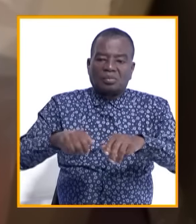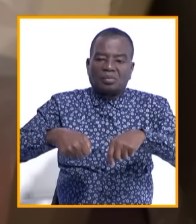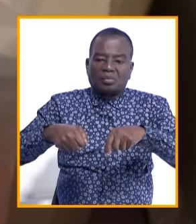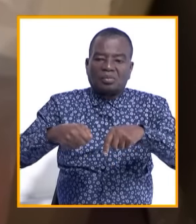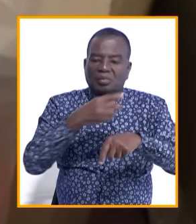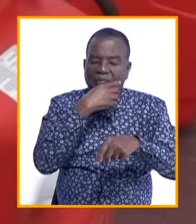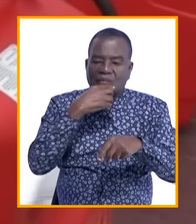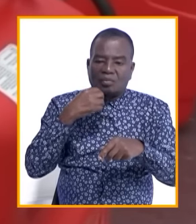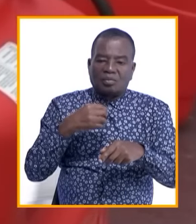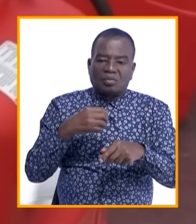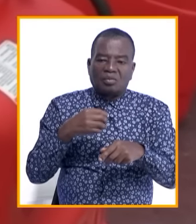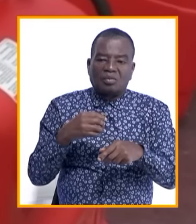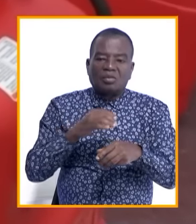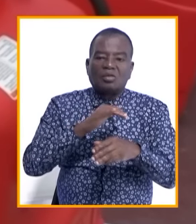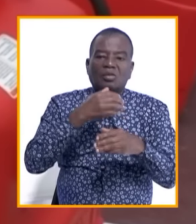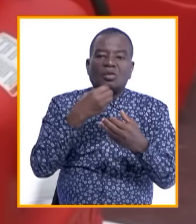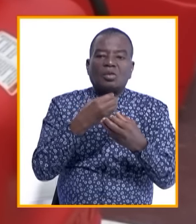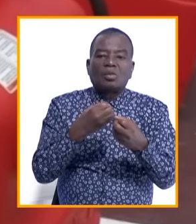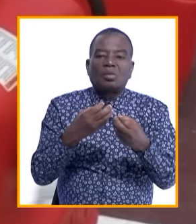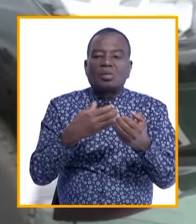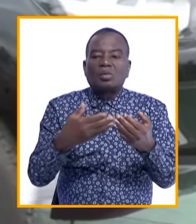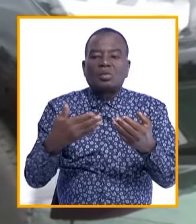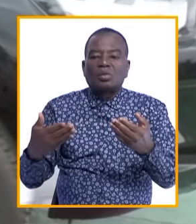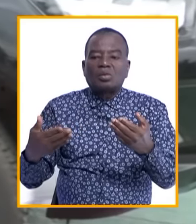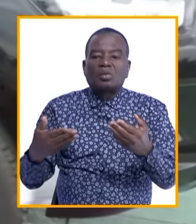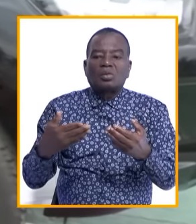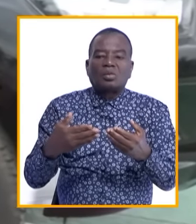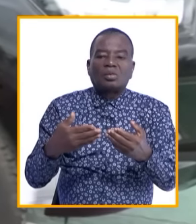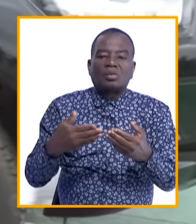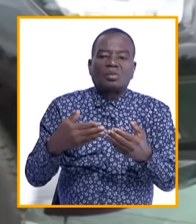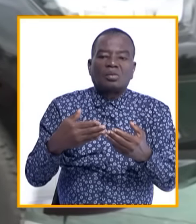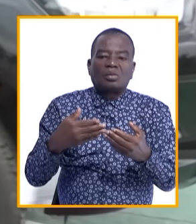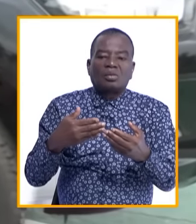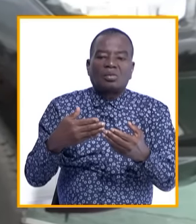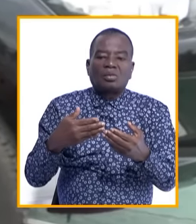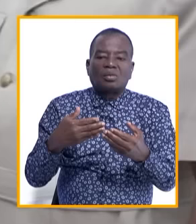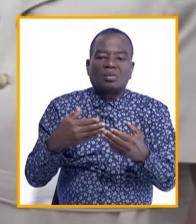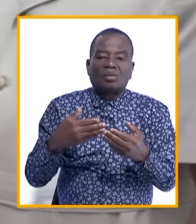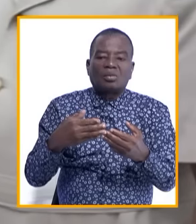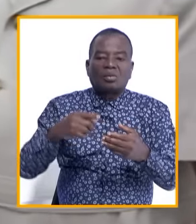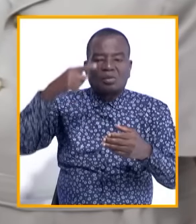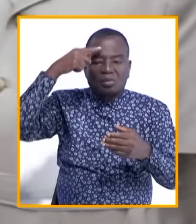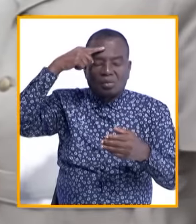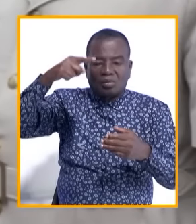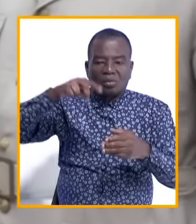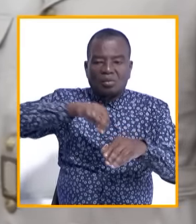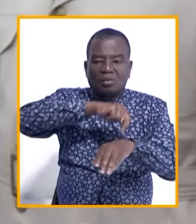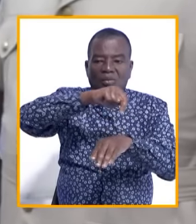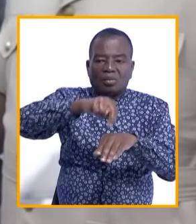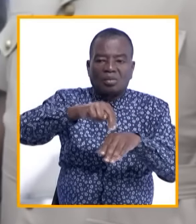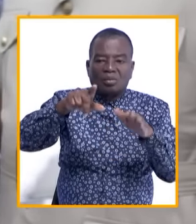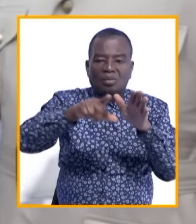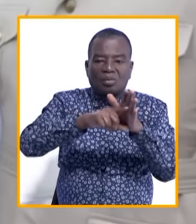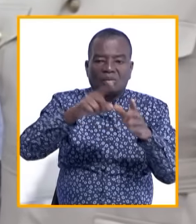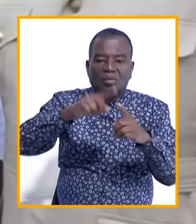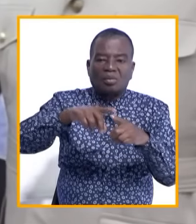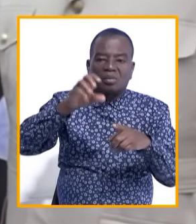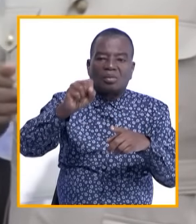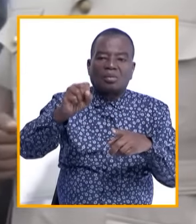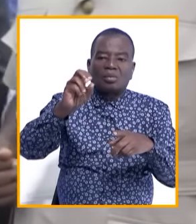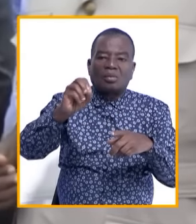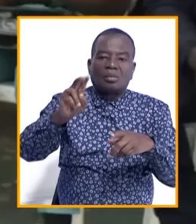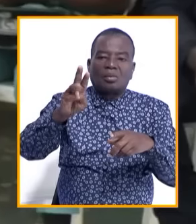opérationnels basiques, des pagaies télescopiques ainsi qu'un véhicule pick-up. La gendarmerie nationale à Soubré